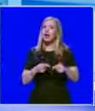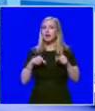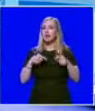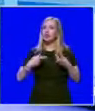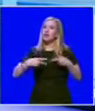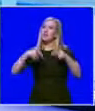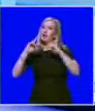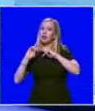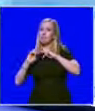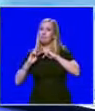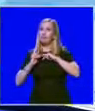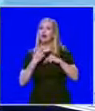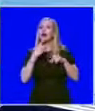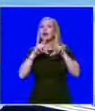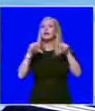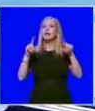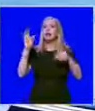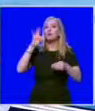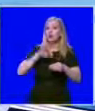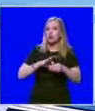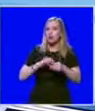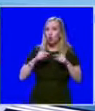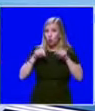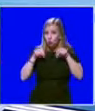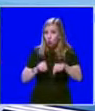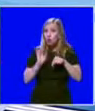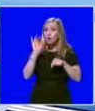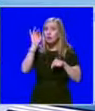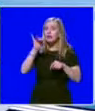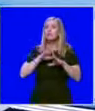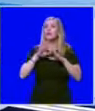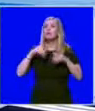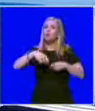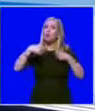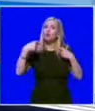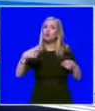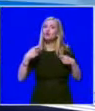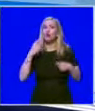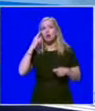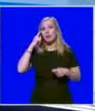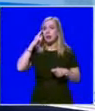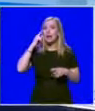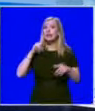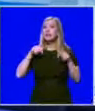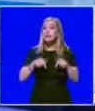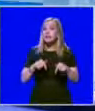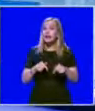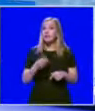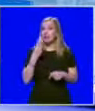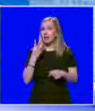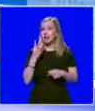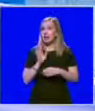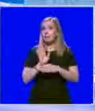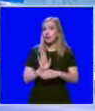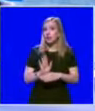върнем хартийната бюлетина. И от тук нататък имаме дългосрочни намерения. Дали сега в третия мандат ще